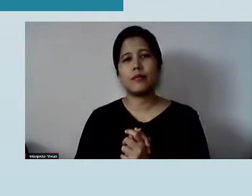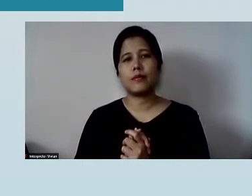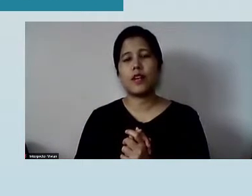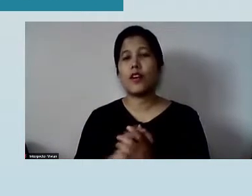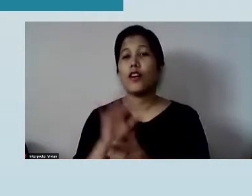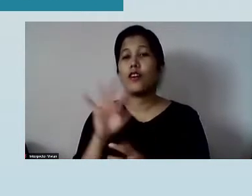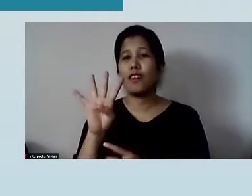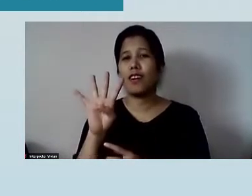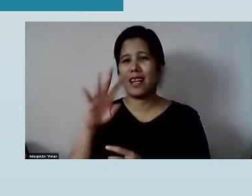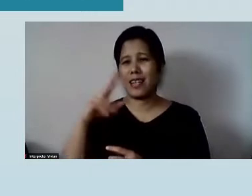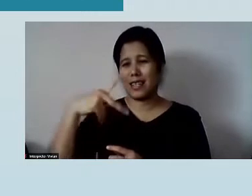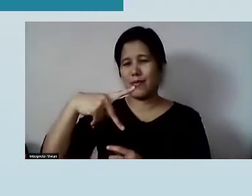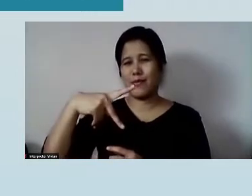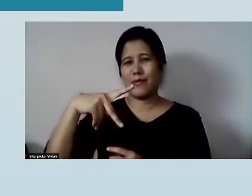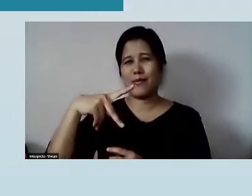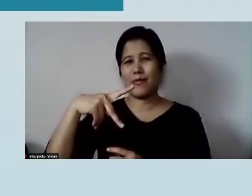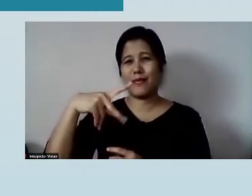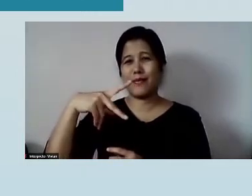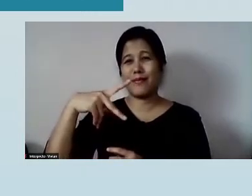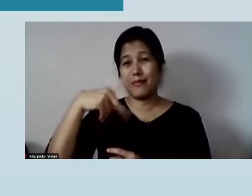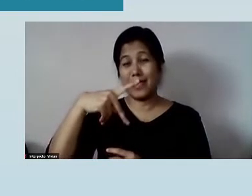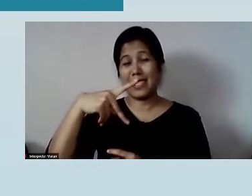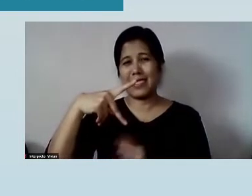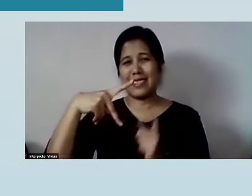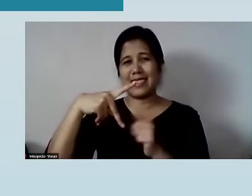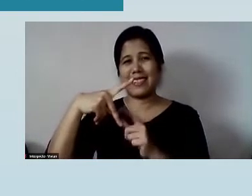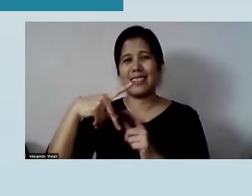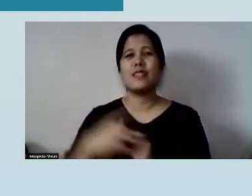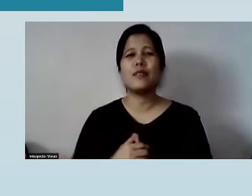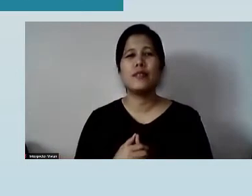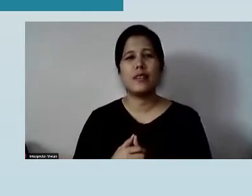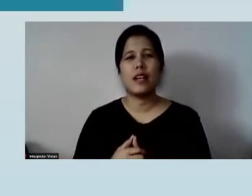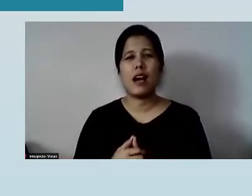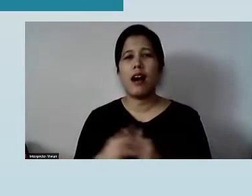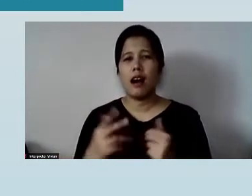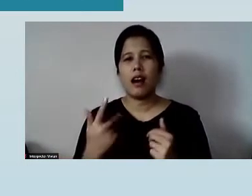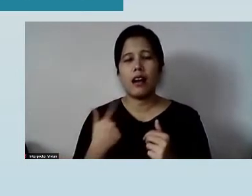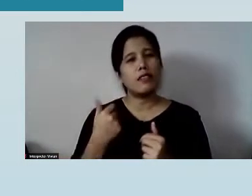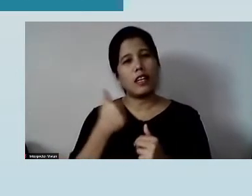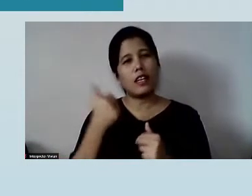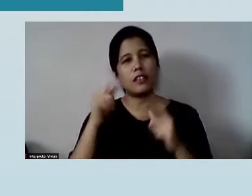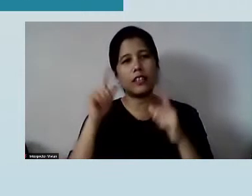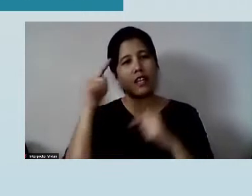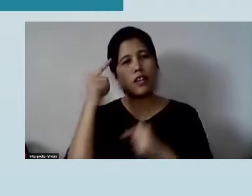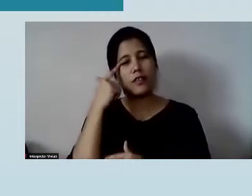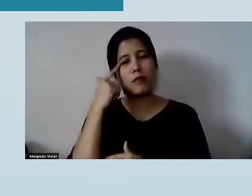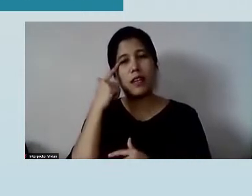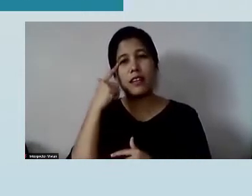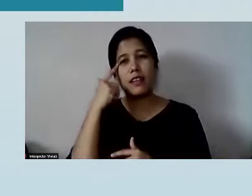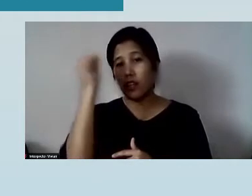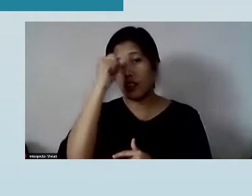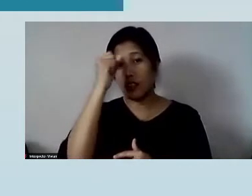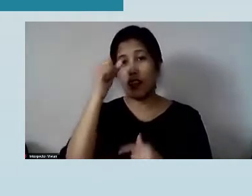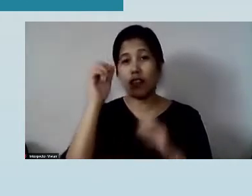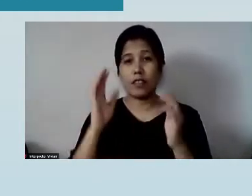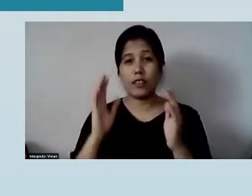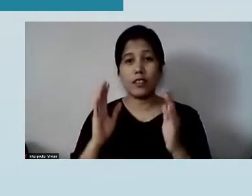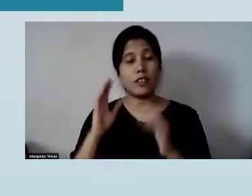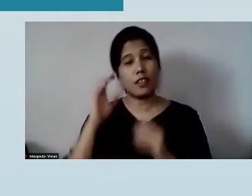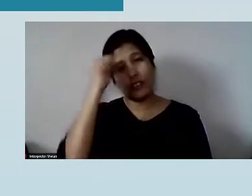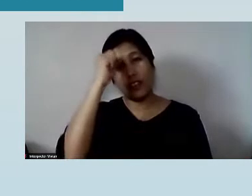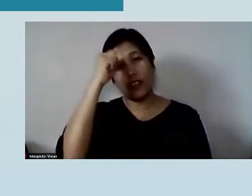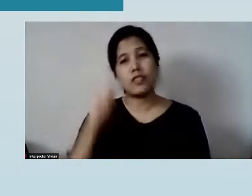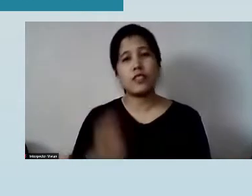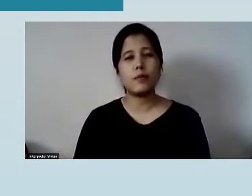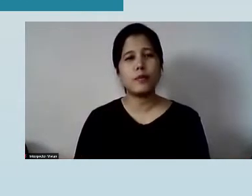4Ps. So may mga other government agencies, may mga scholarships tayo. No?